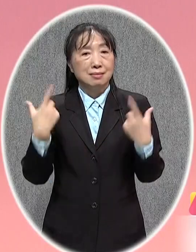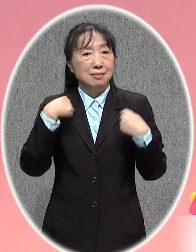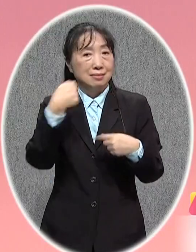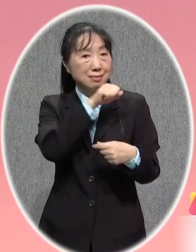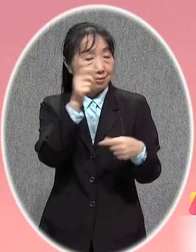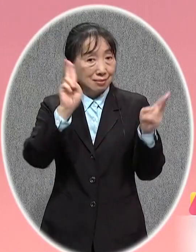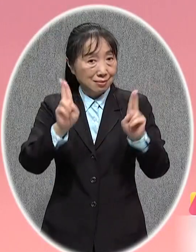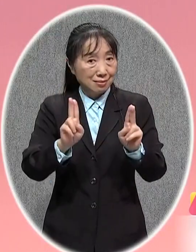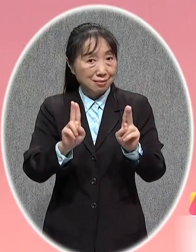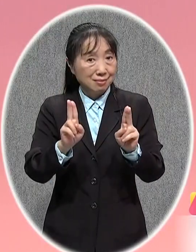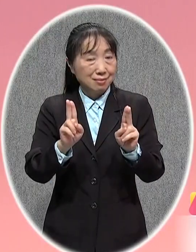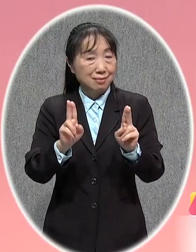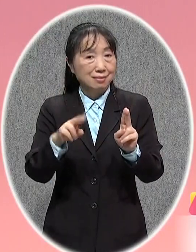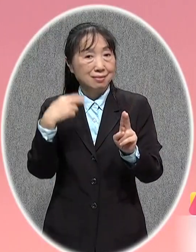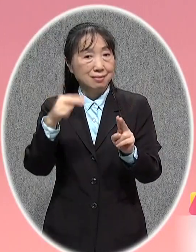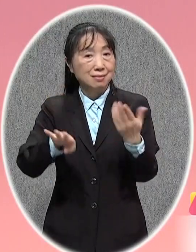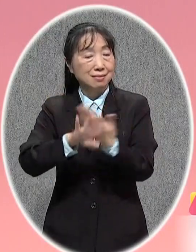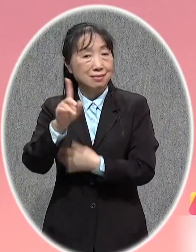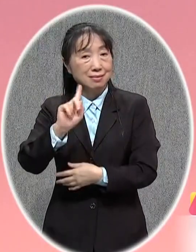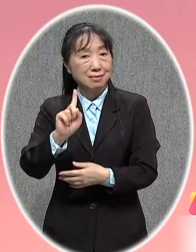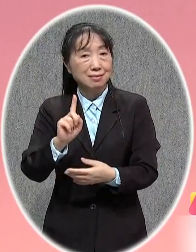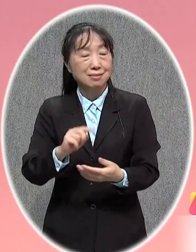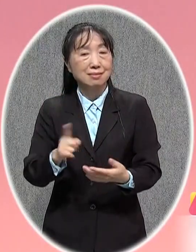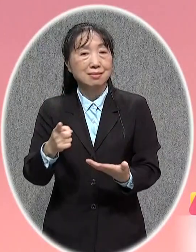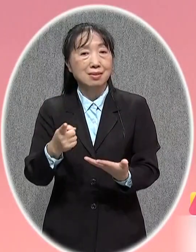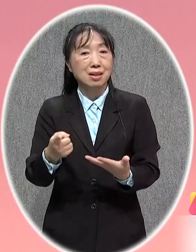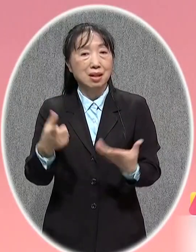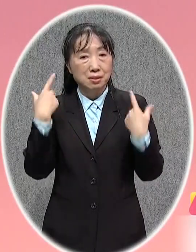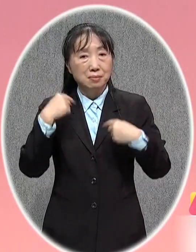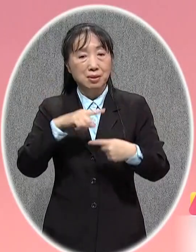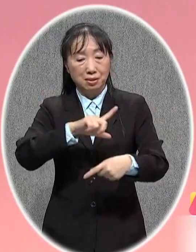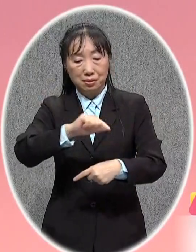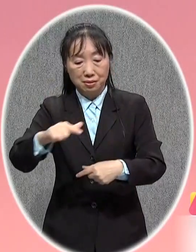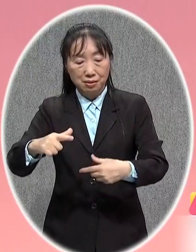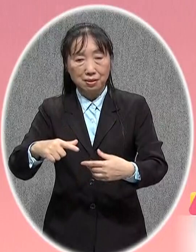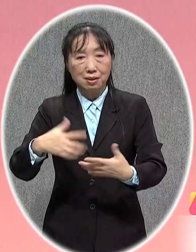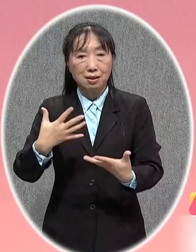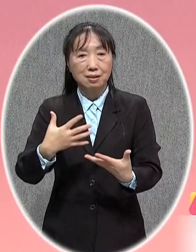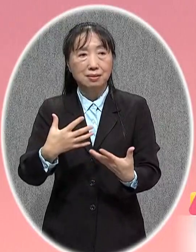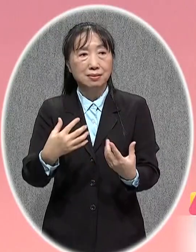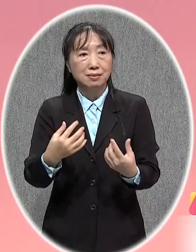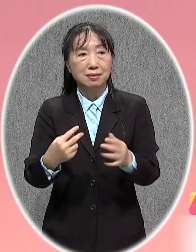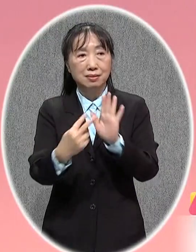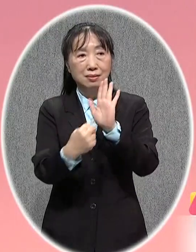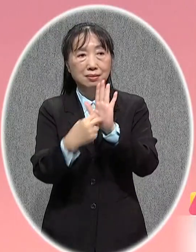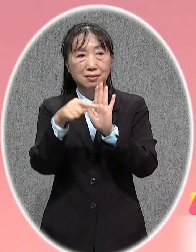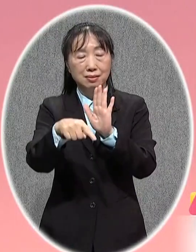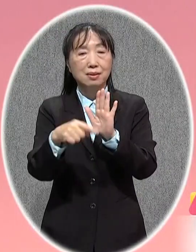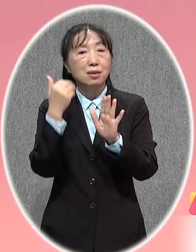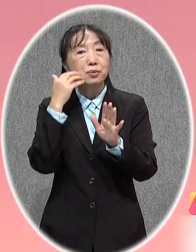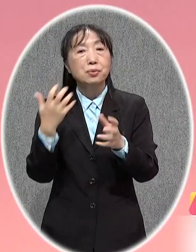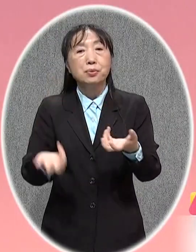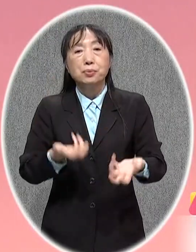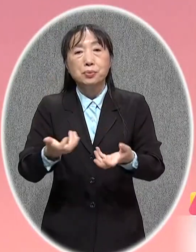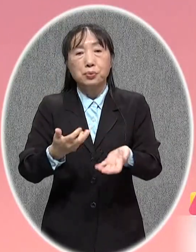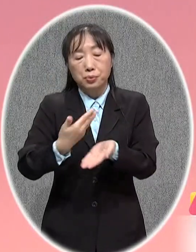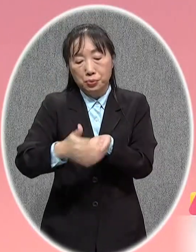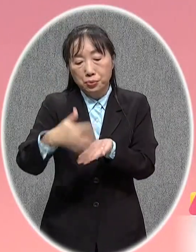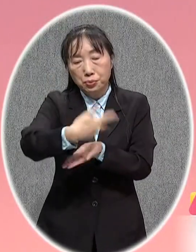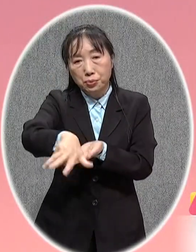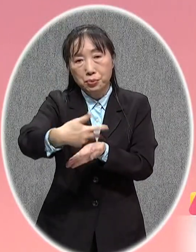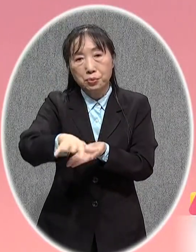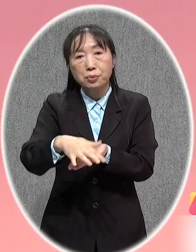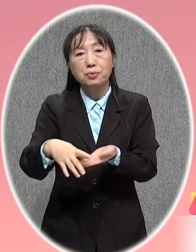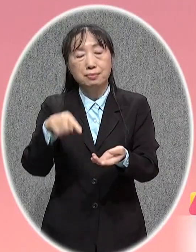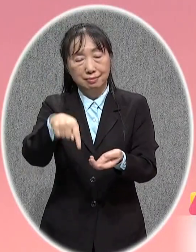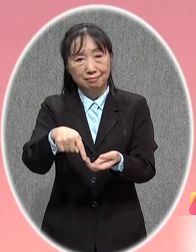电的或者另外一个这个结构，这些结构物呢，像以这个温排水的结构来看，这因为它的新